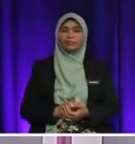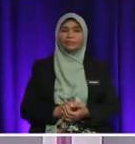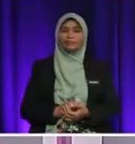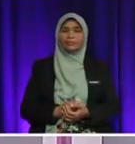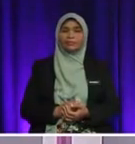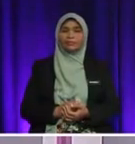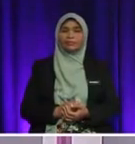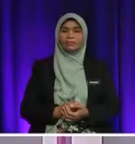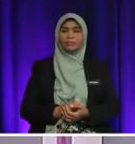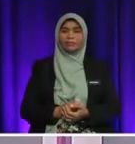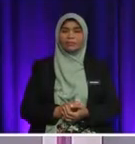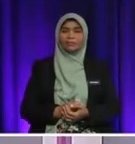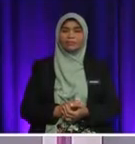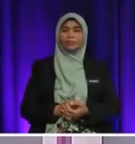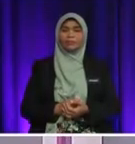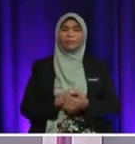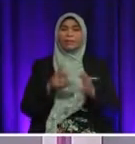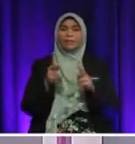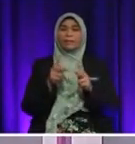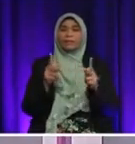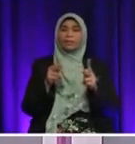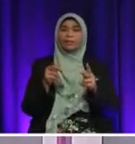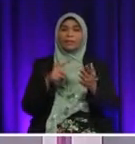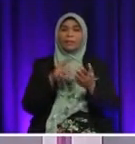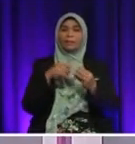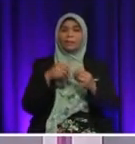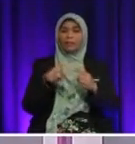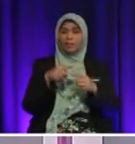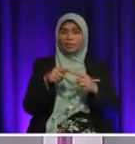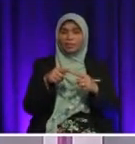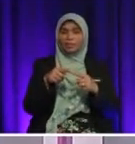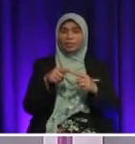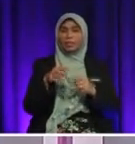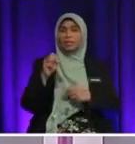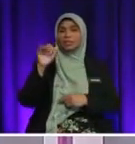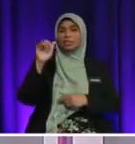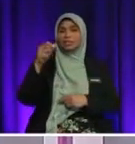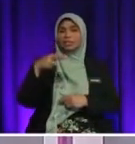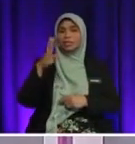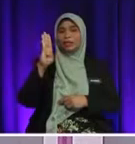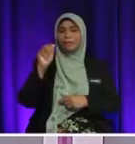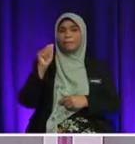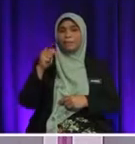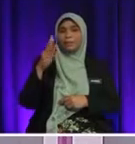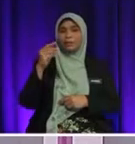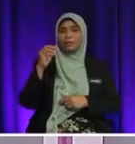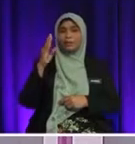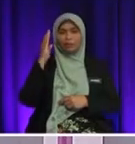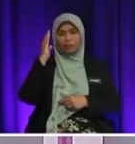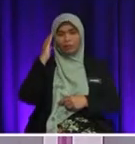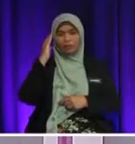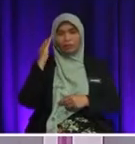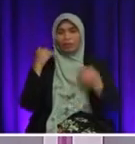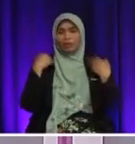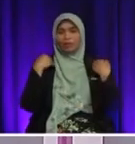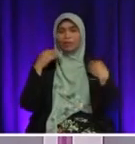Ingat yang mula-mula lepas permulaan ada perkembangan. Perkembangannya apabila Syah Bandar dia mengetahui ada